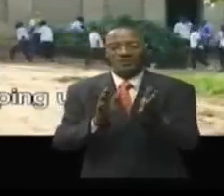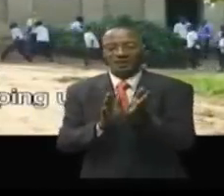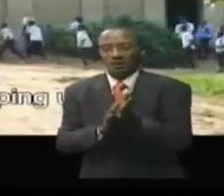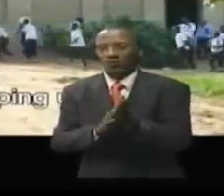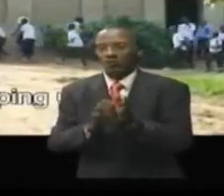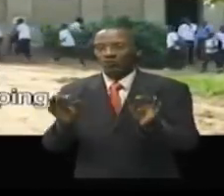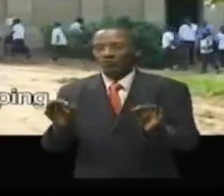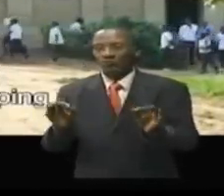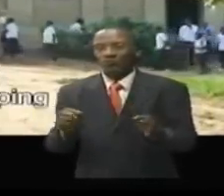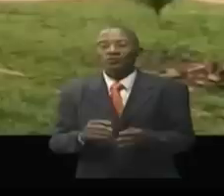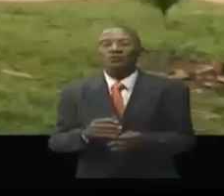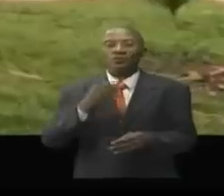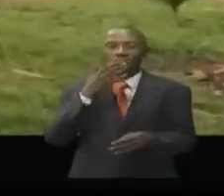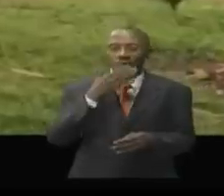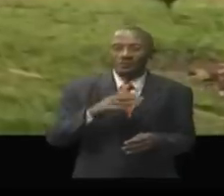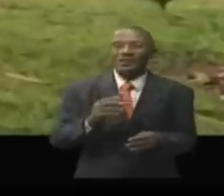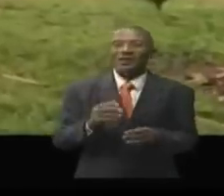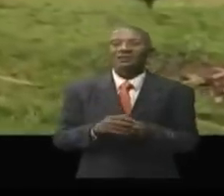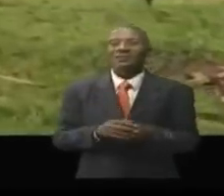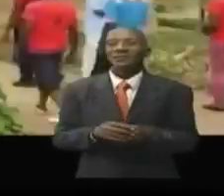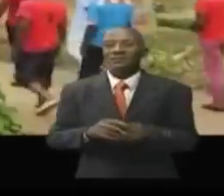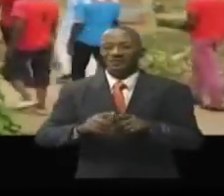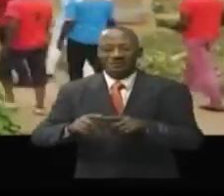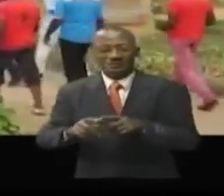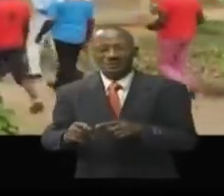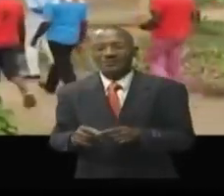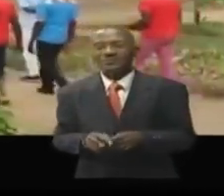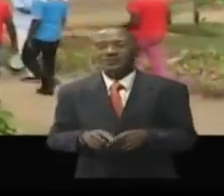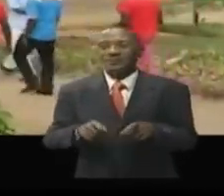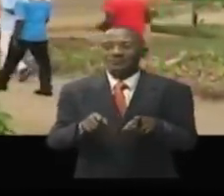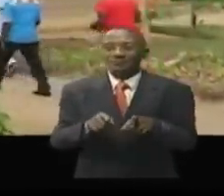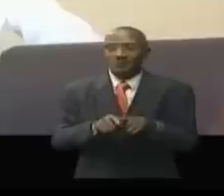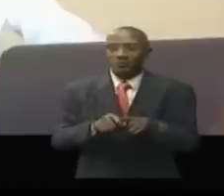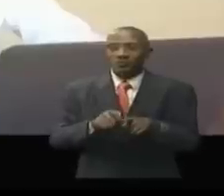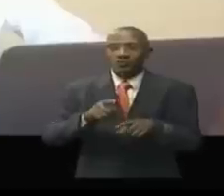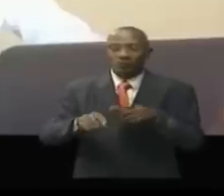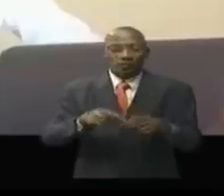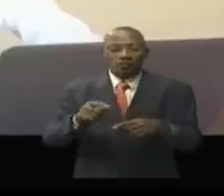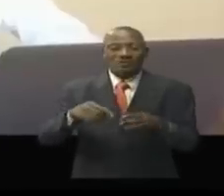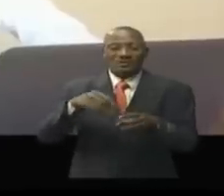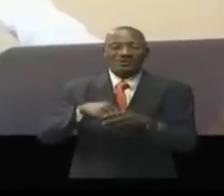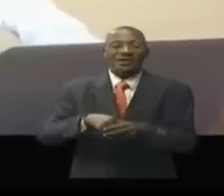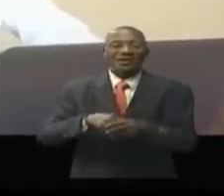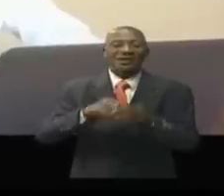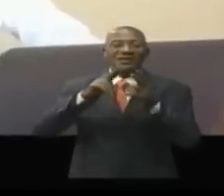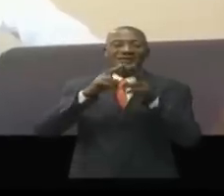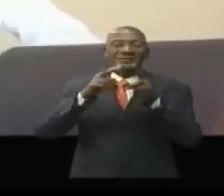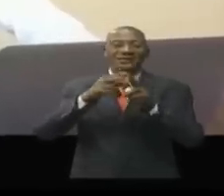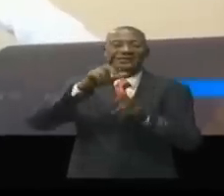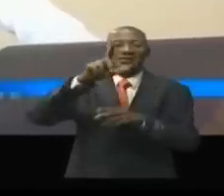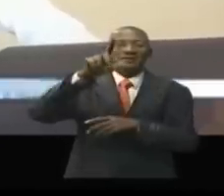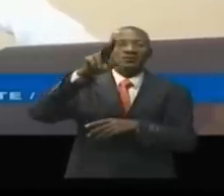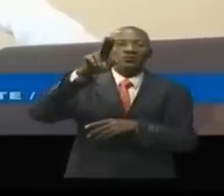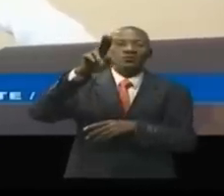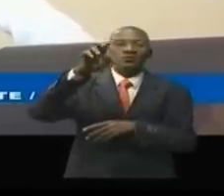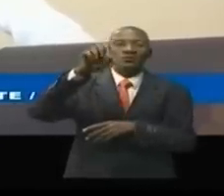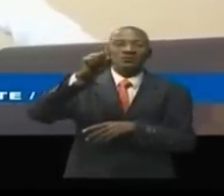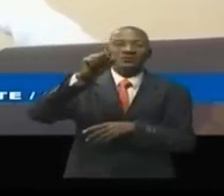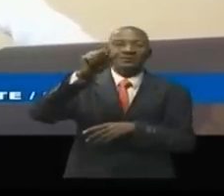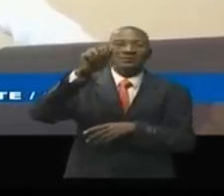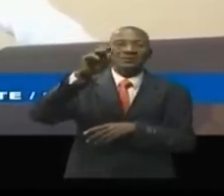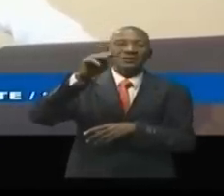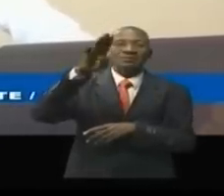université dans les territoires de Lusambo, Lodja et Lomela. Le développement de notre pays ne viendra pas d'ailleurs, ça viendra